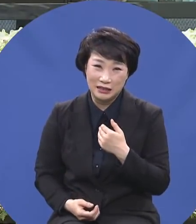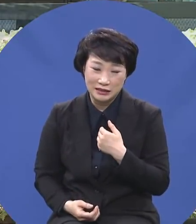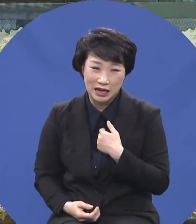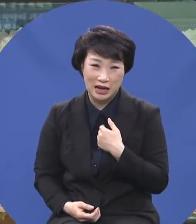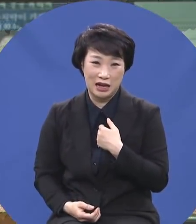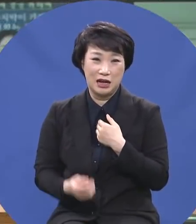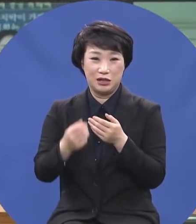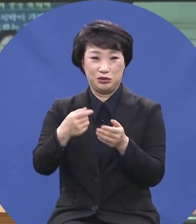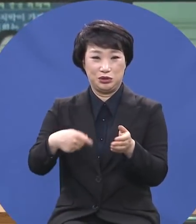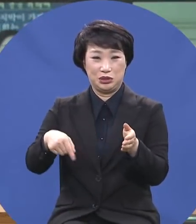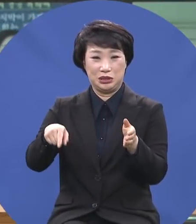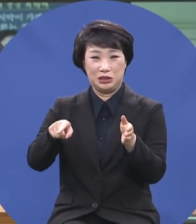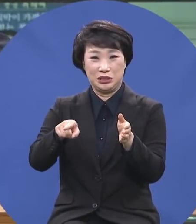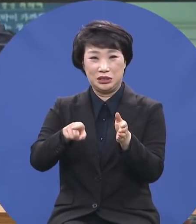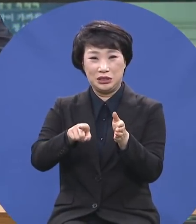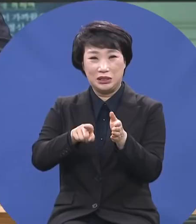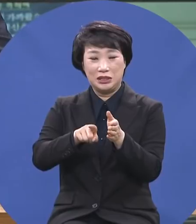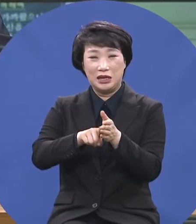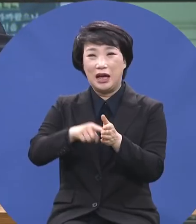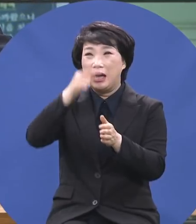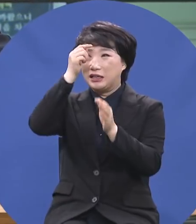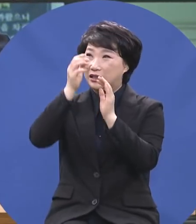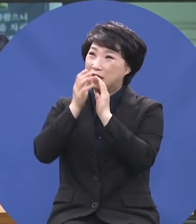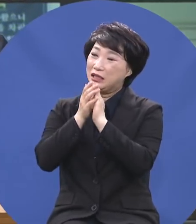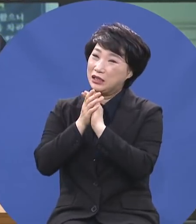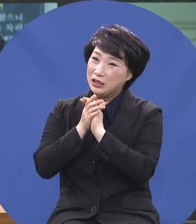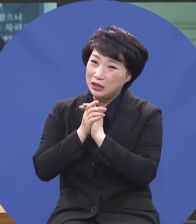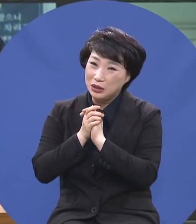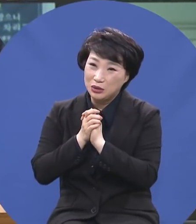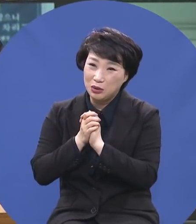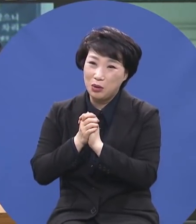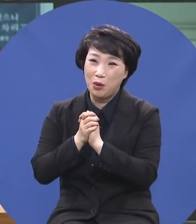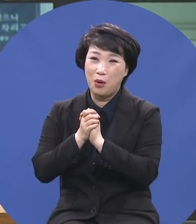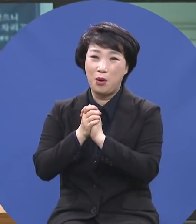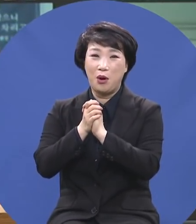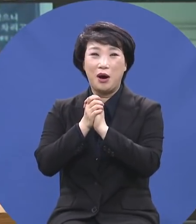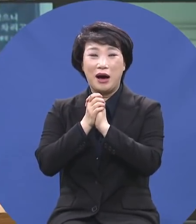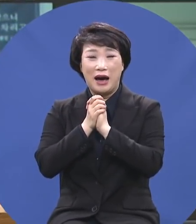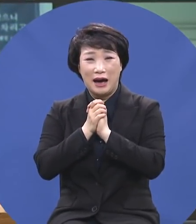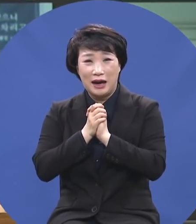누군가 날 위해